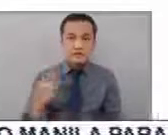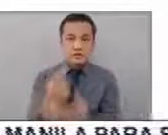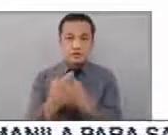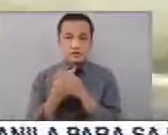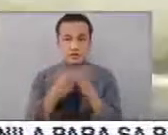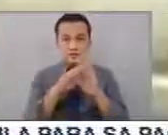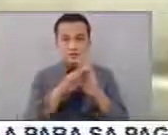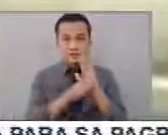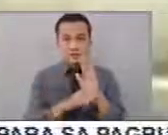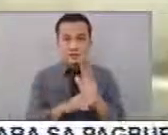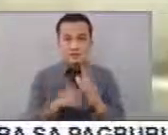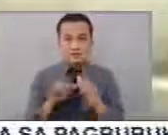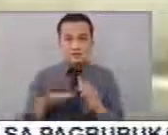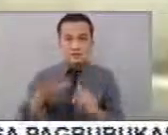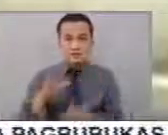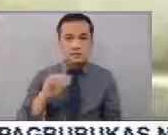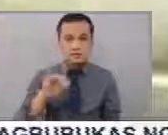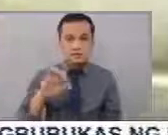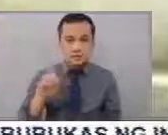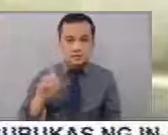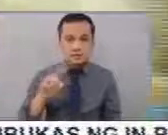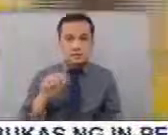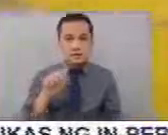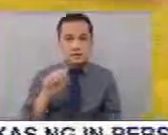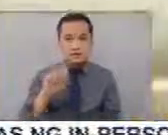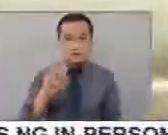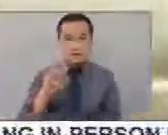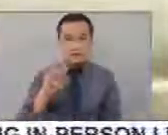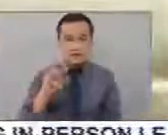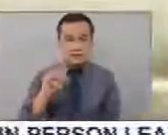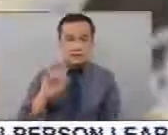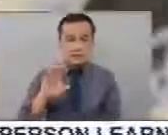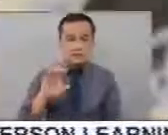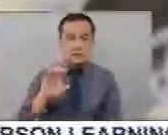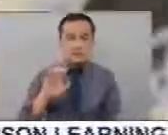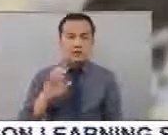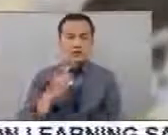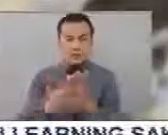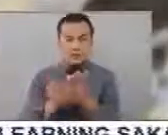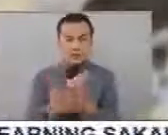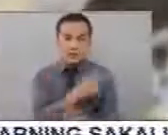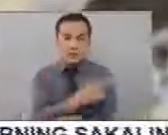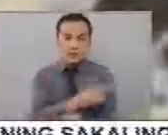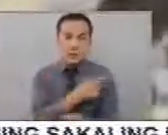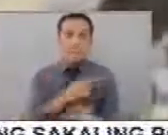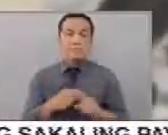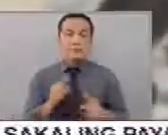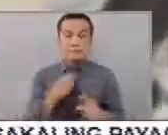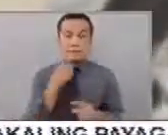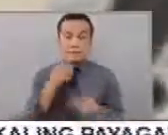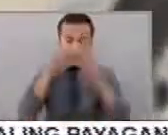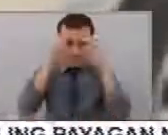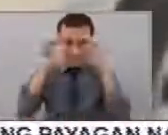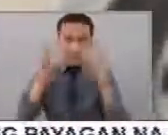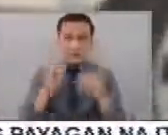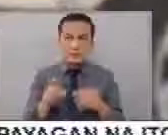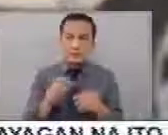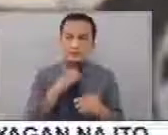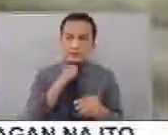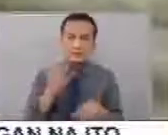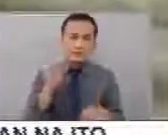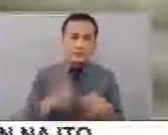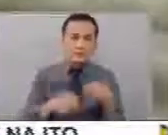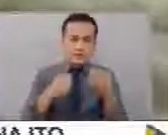ang namatay. Dahil sa patuloy na pagdami nito, fully occupied na ang lahat ng COVID-19 hospital beds ng Southern